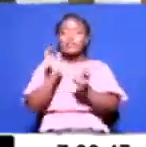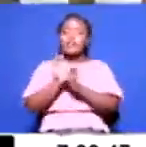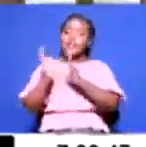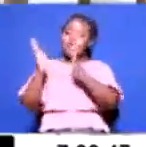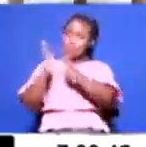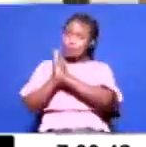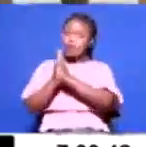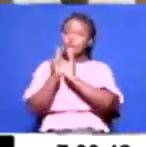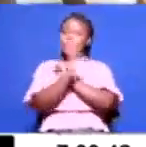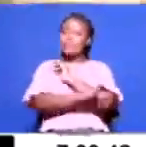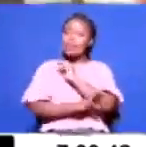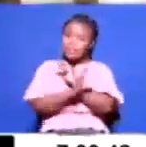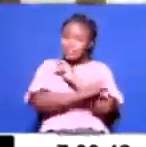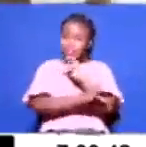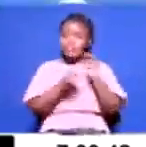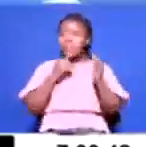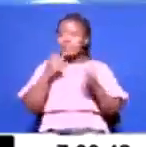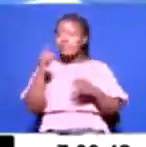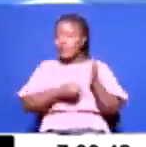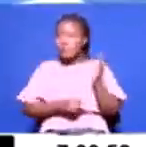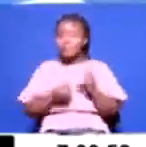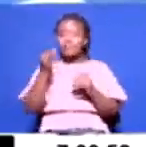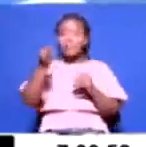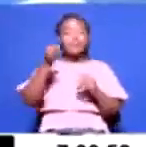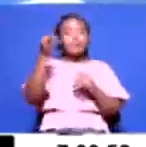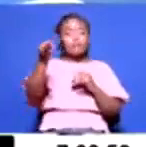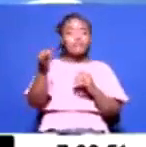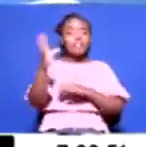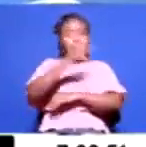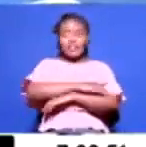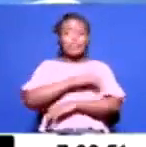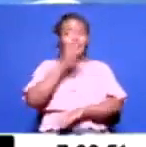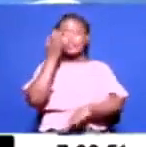akitaja siku zijazo kuwa ngumu.